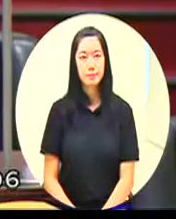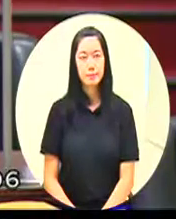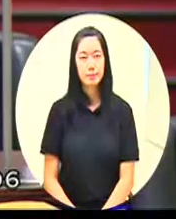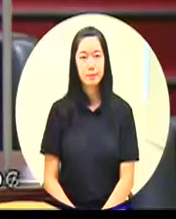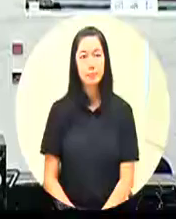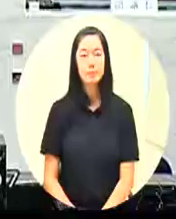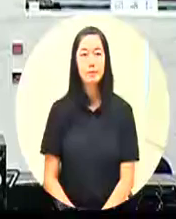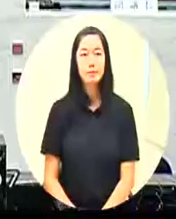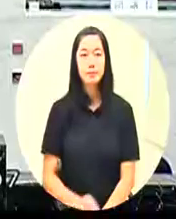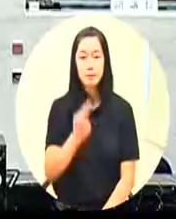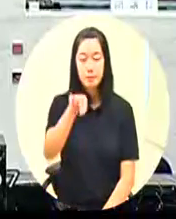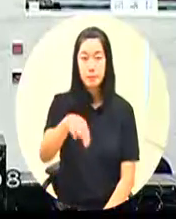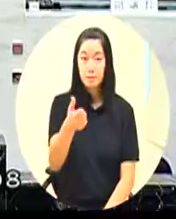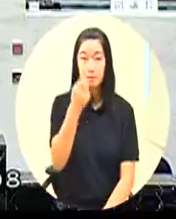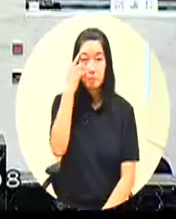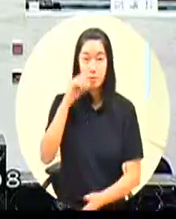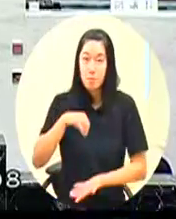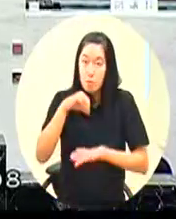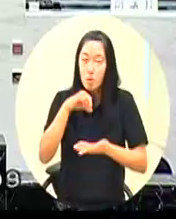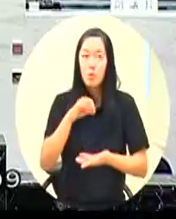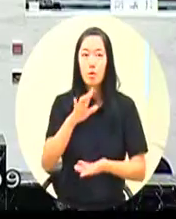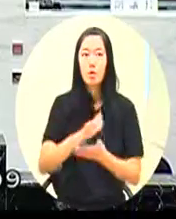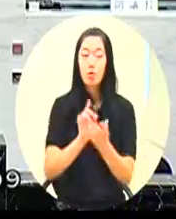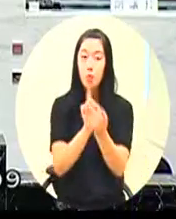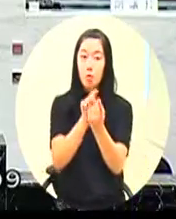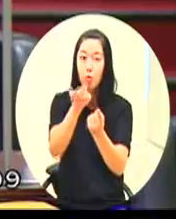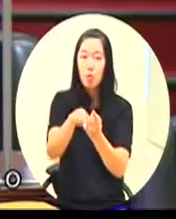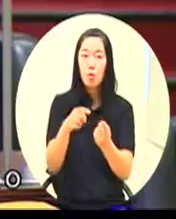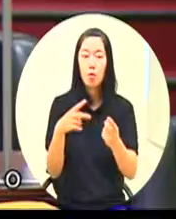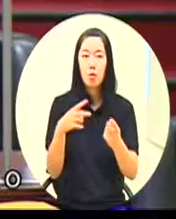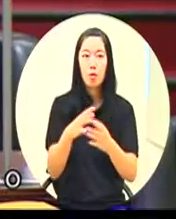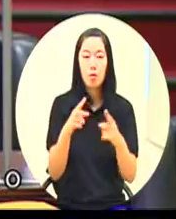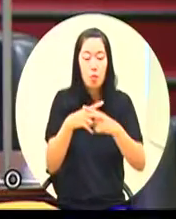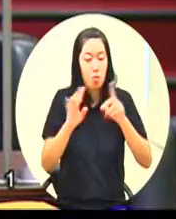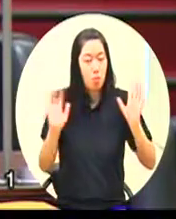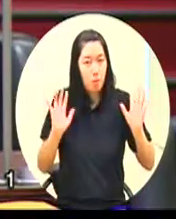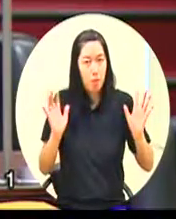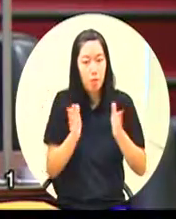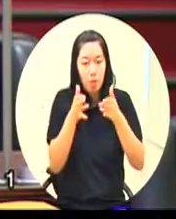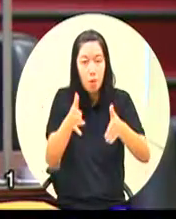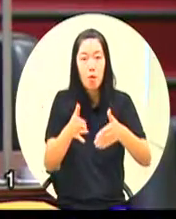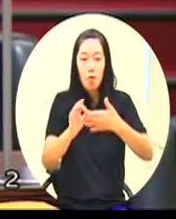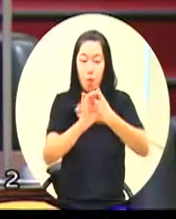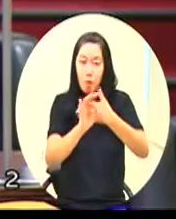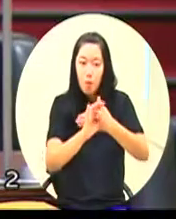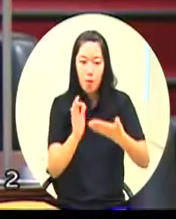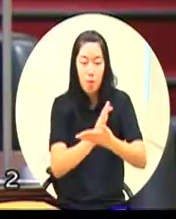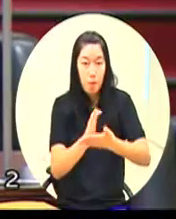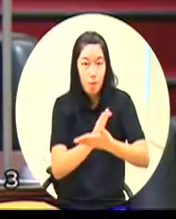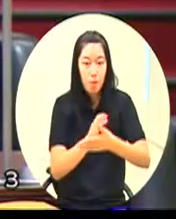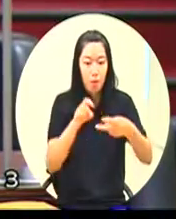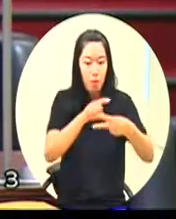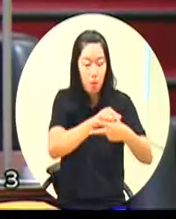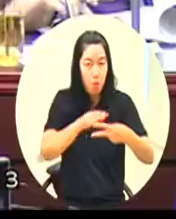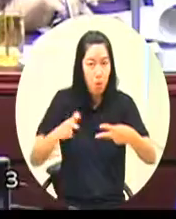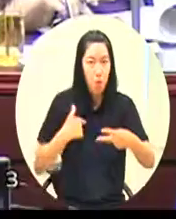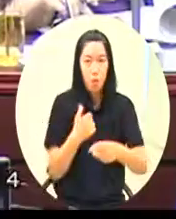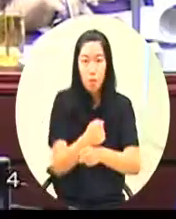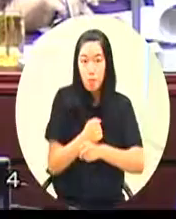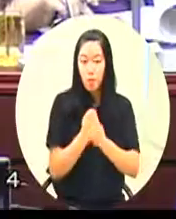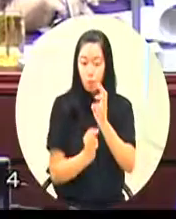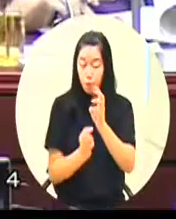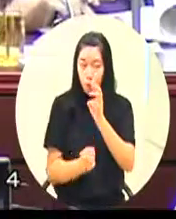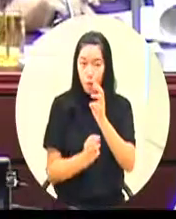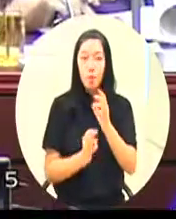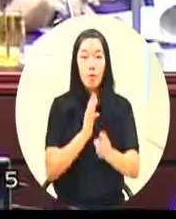那个刘议员提到，因为我们其实对于一个小学生的测验的工具的研发是蛮谨慎的，所以刚才